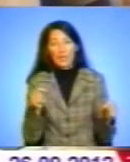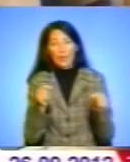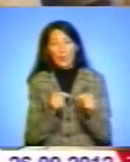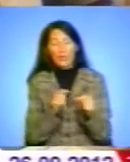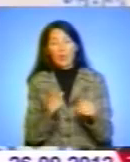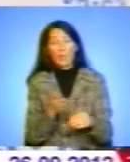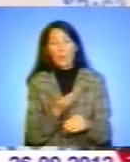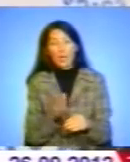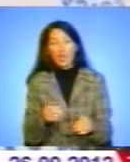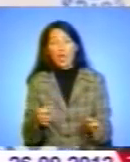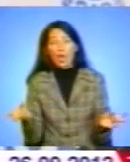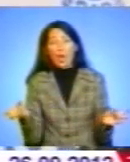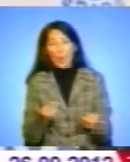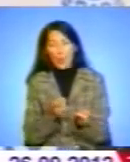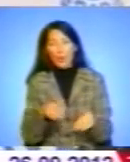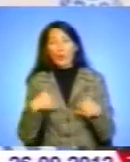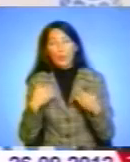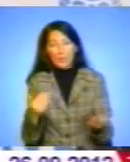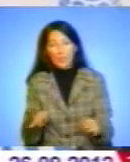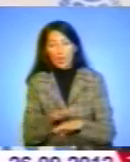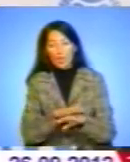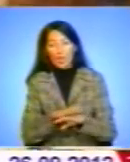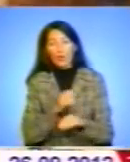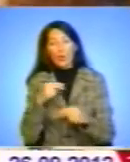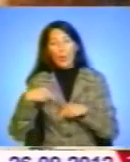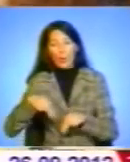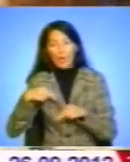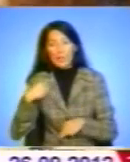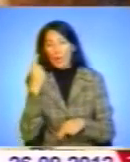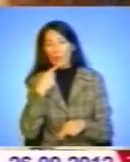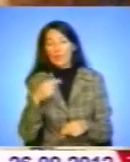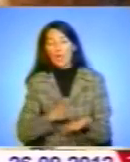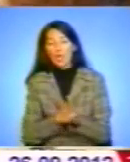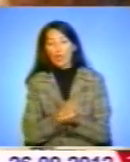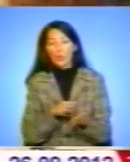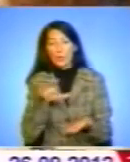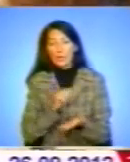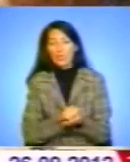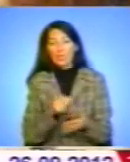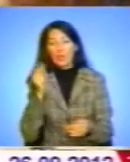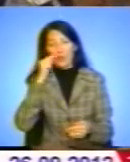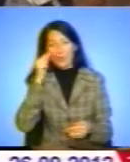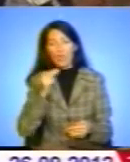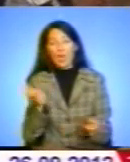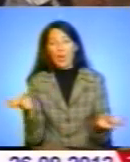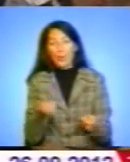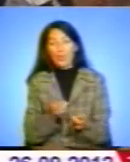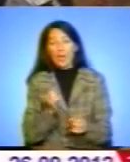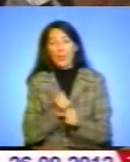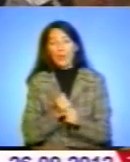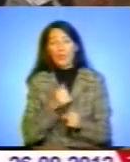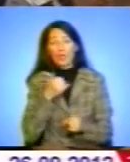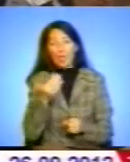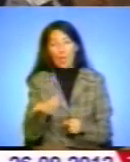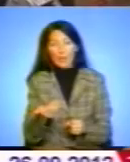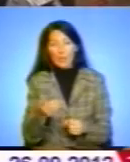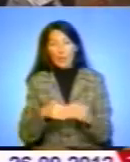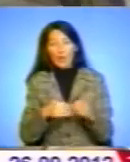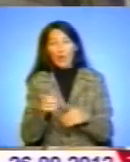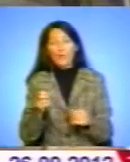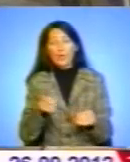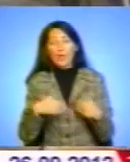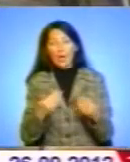попитом та пропозицією на ринку праці, обласна служба зайнятості вивчає потреби роботодавців у кваліфікованих кадрах. І на їх замовлення сприяє